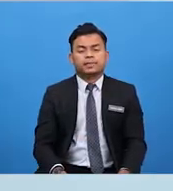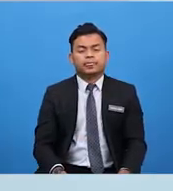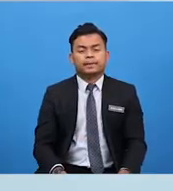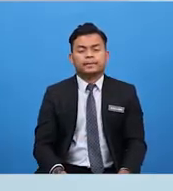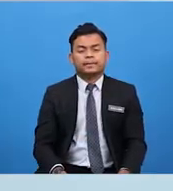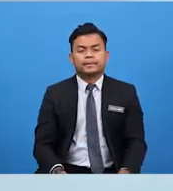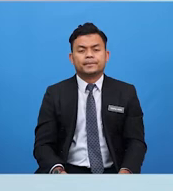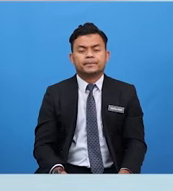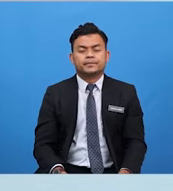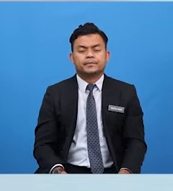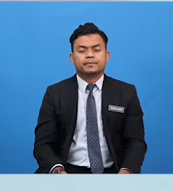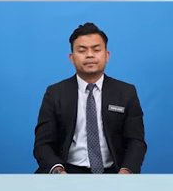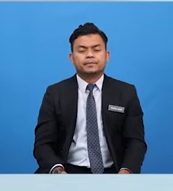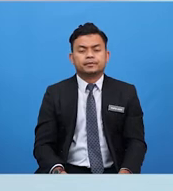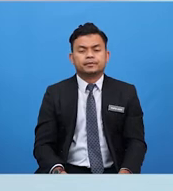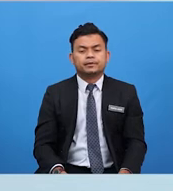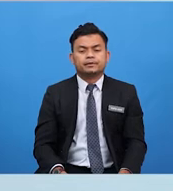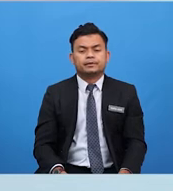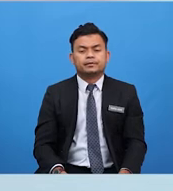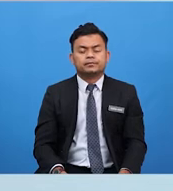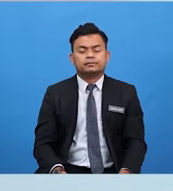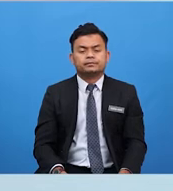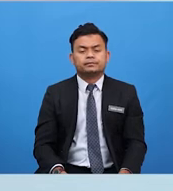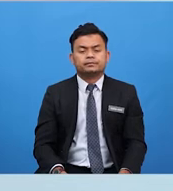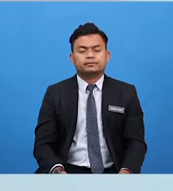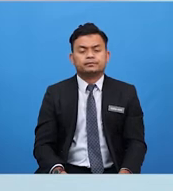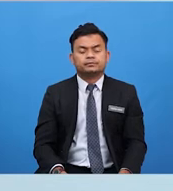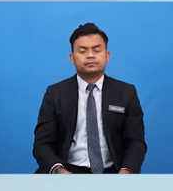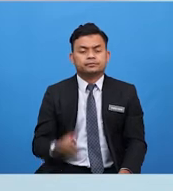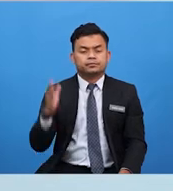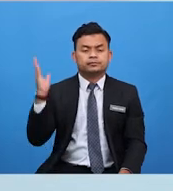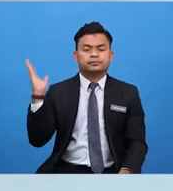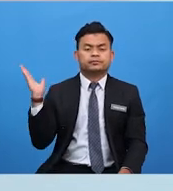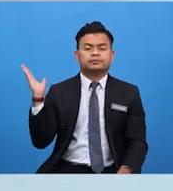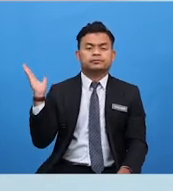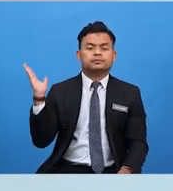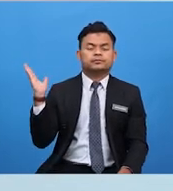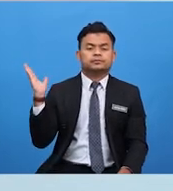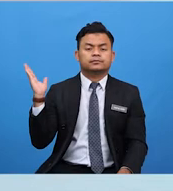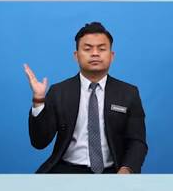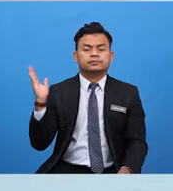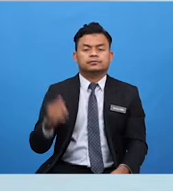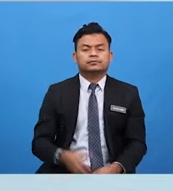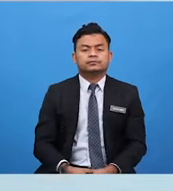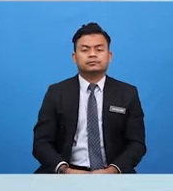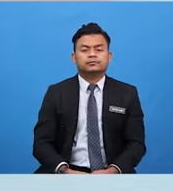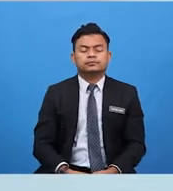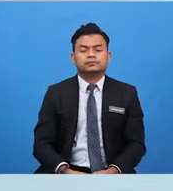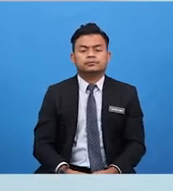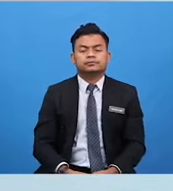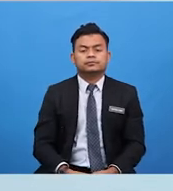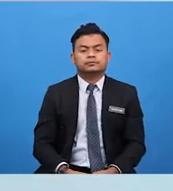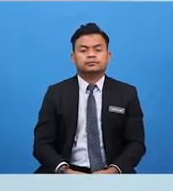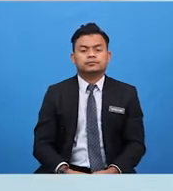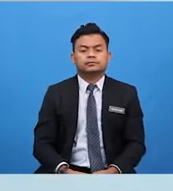Kemudian, masukkan air panas ke dalam besin. Masukkan sedikit soda ash ke dalam besin. Langkah